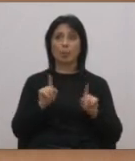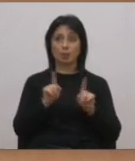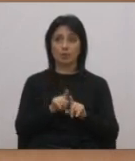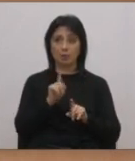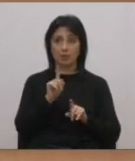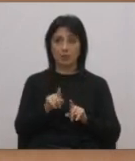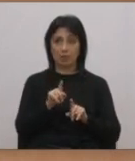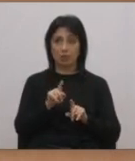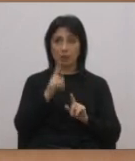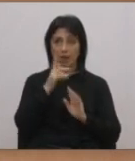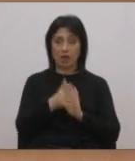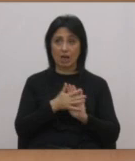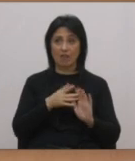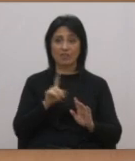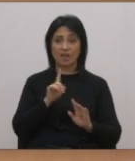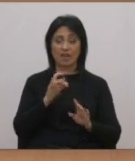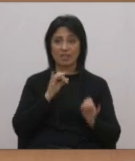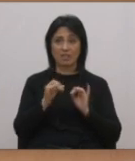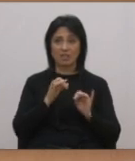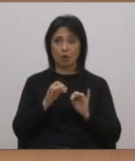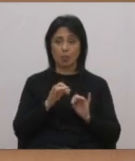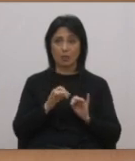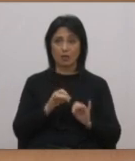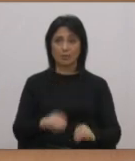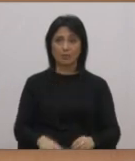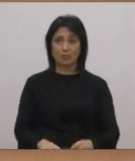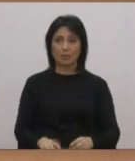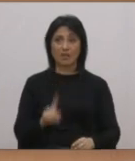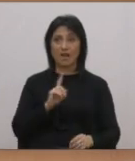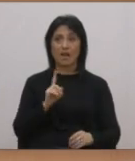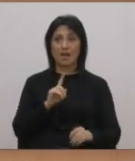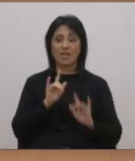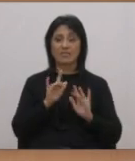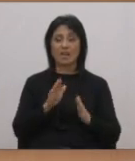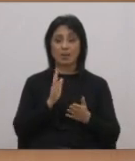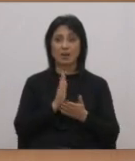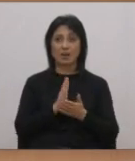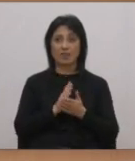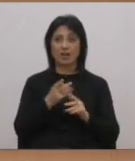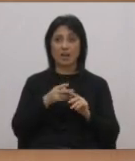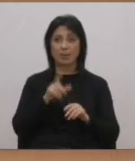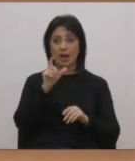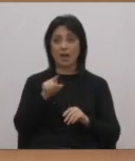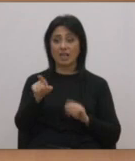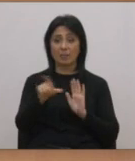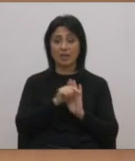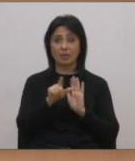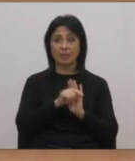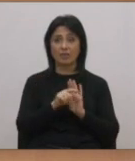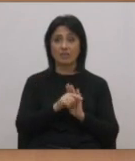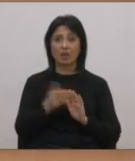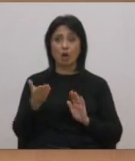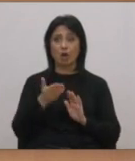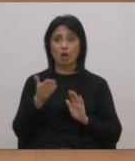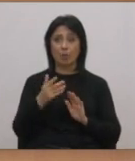ოპოზიციასთან გავიგოთ რაზეა საუბარი რა საქმე გვაქვს იმ ადამიანებთან